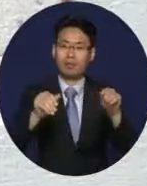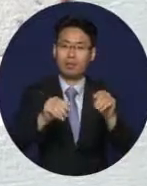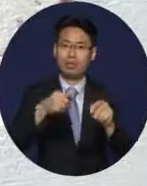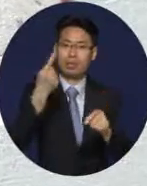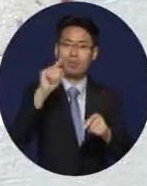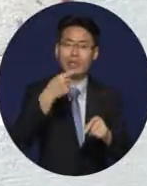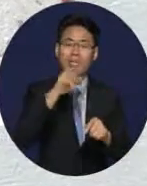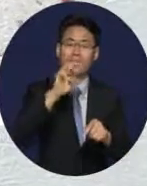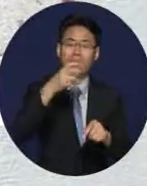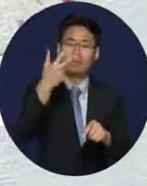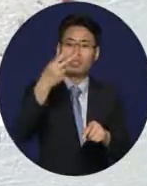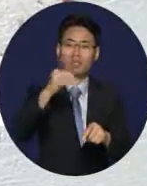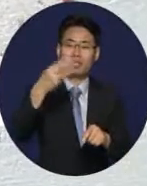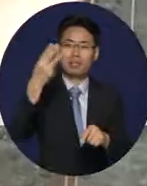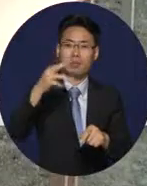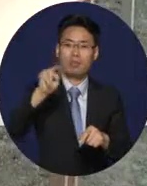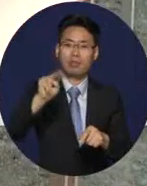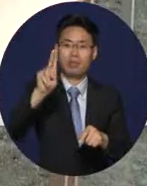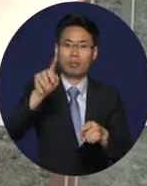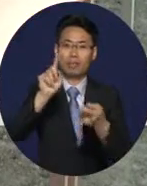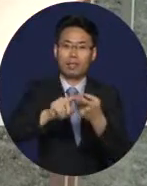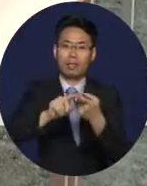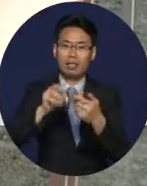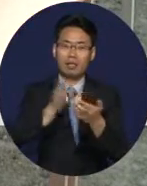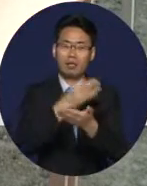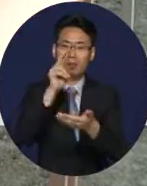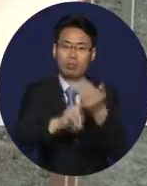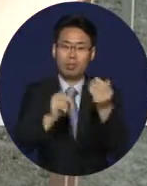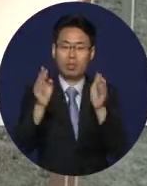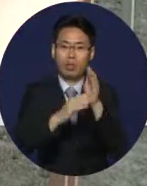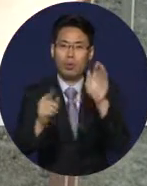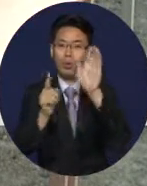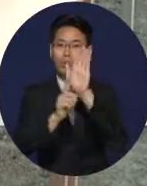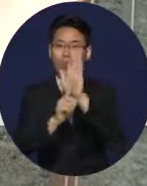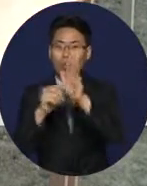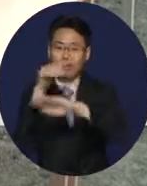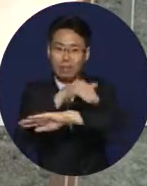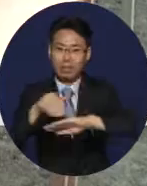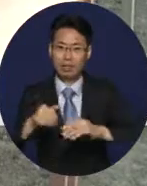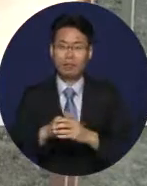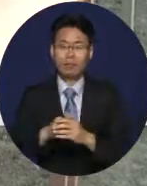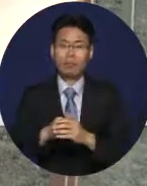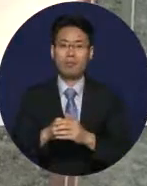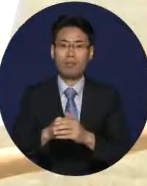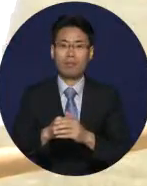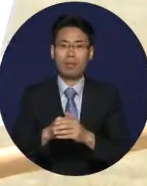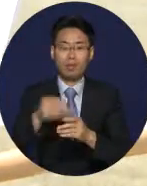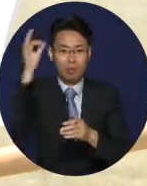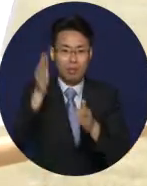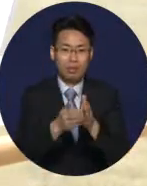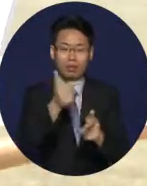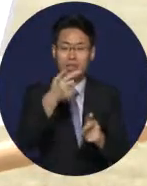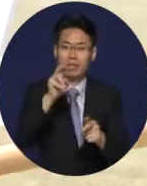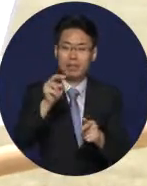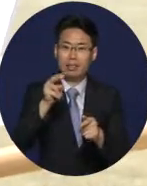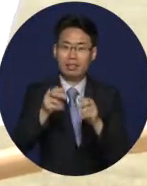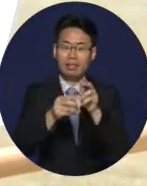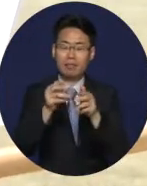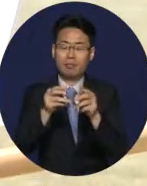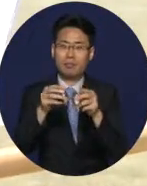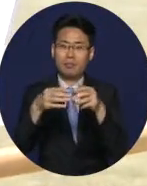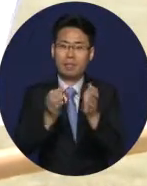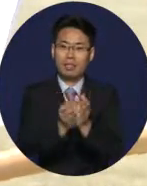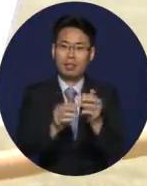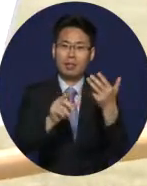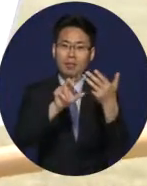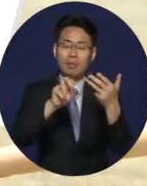용지 137만 3천여 제곱미터에 대한 분양 공고를 실시할 계획입니다. 이에 따라 포항시와 LH 포항사업단은